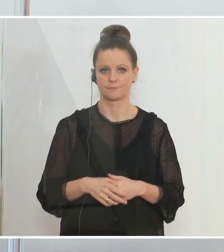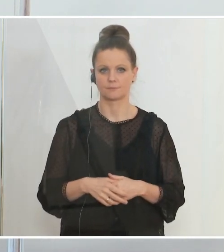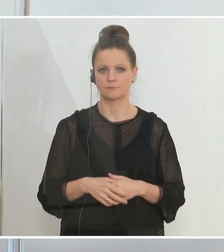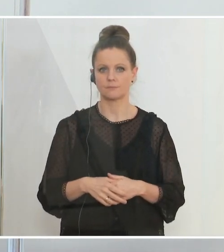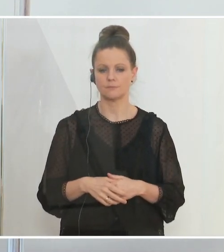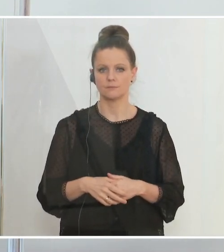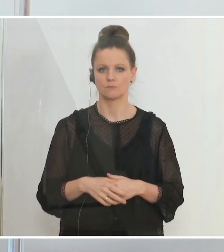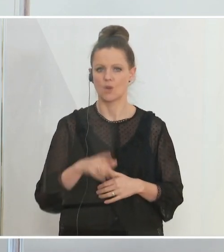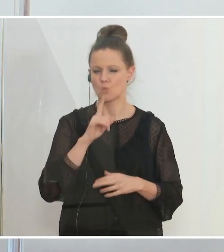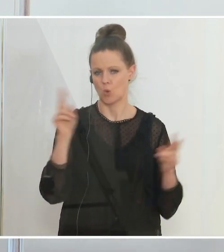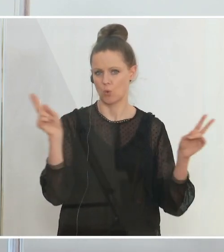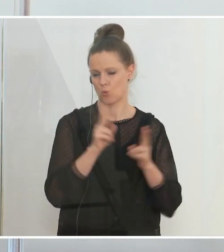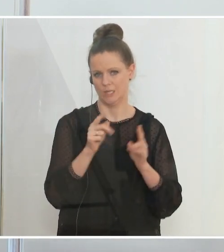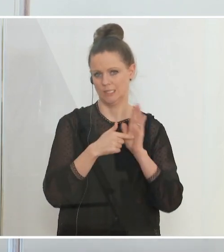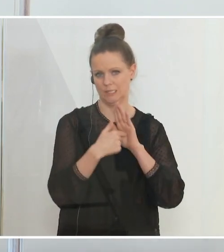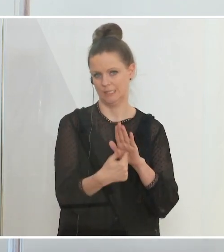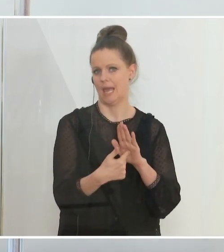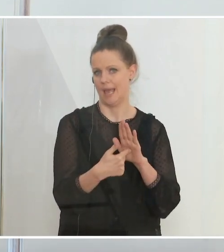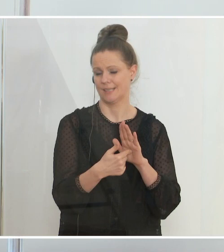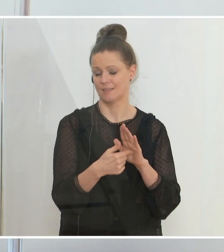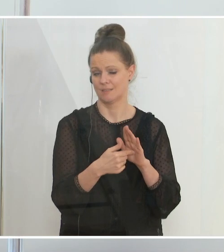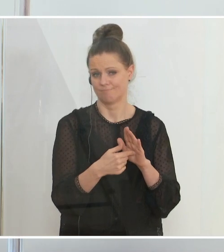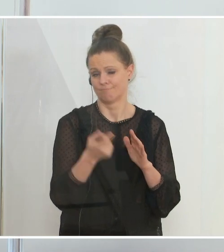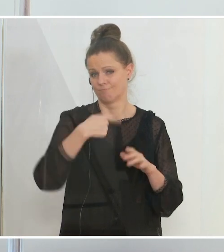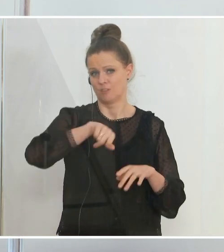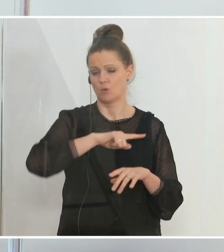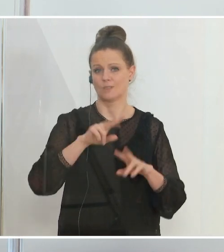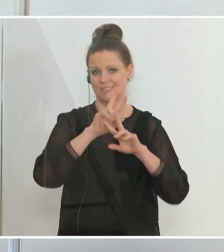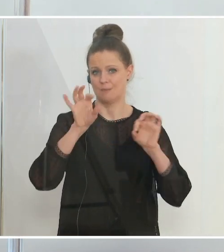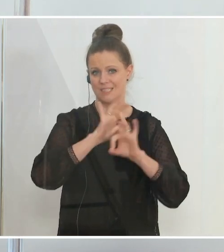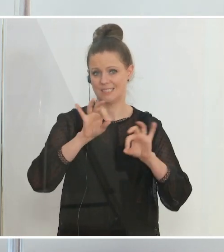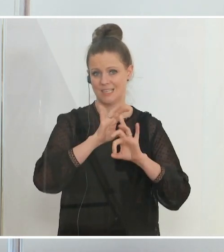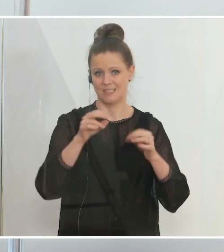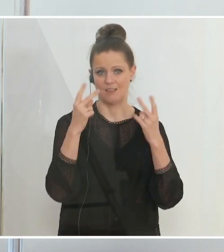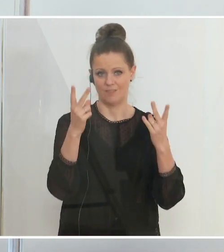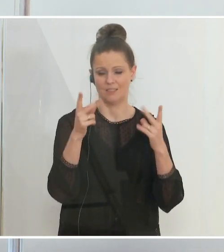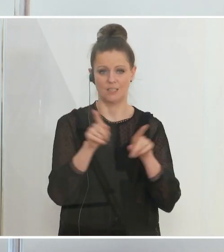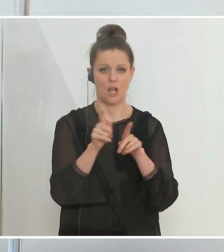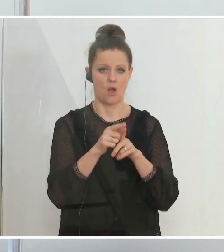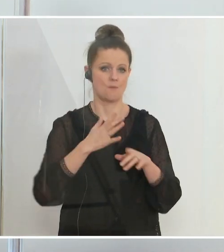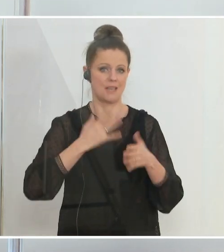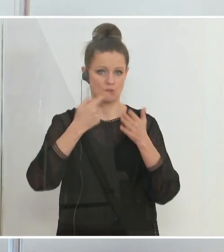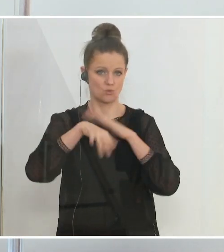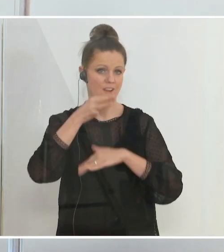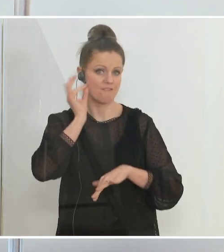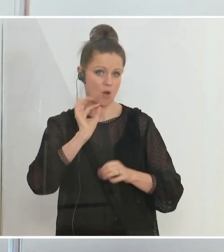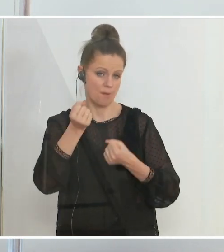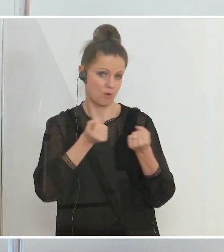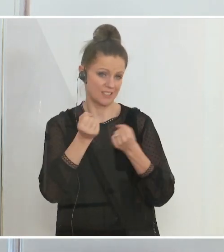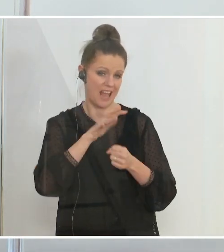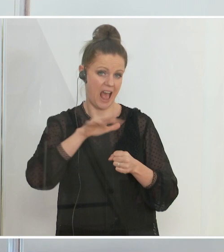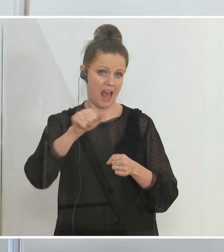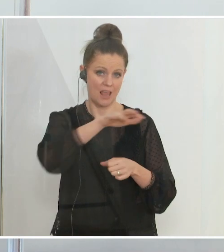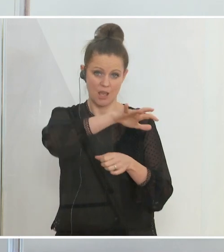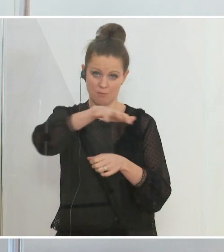sozusagen kursorisch auch dargestellt, wie wichtig uns das Thema insgesamt ist, ist auch mein Zugang zur Frauenpolitik, dass wir in allen